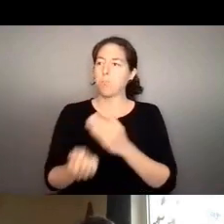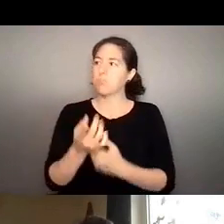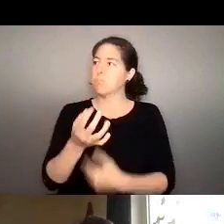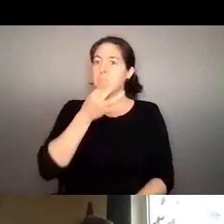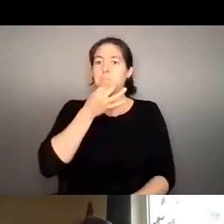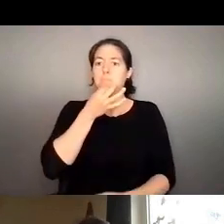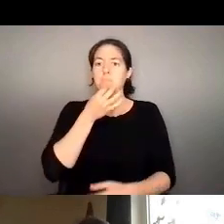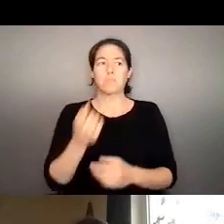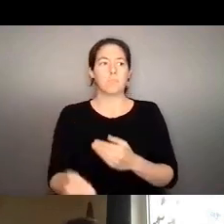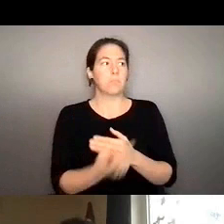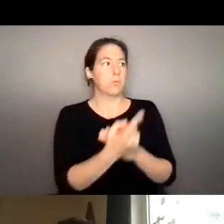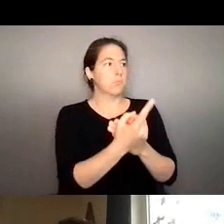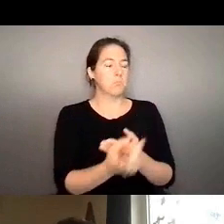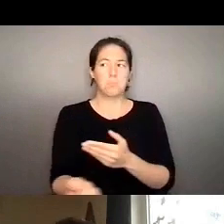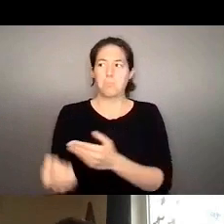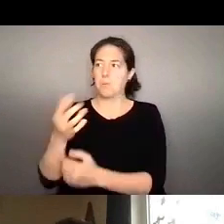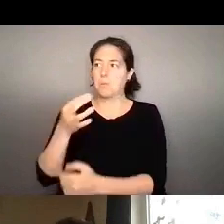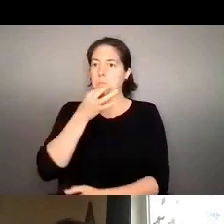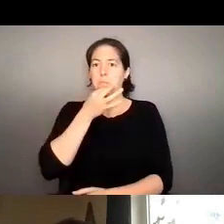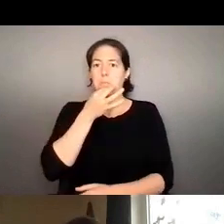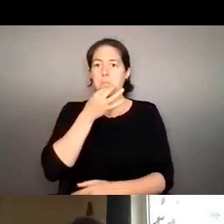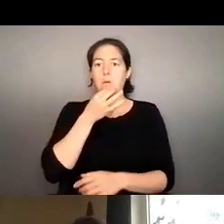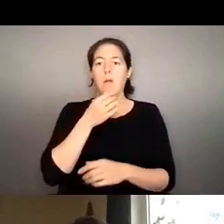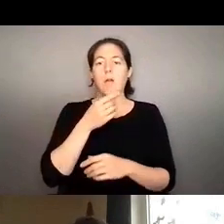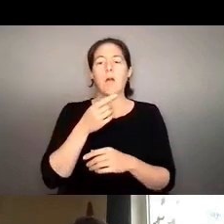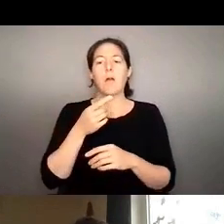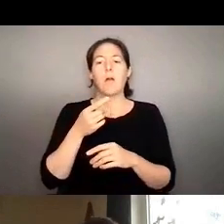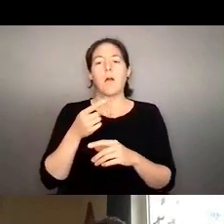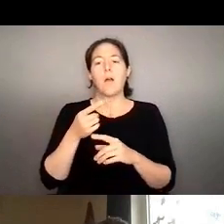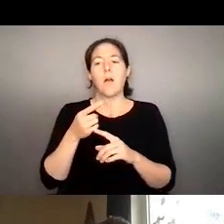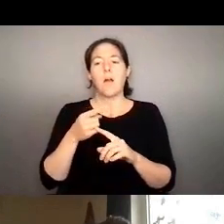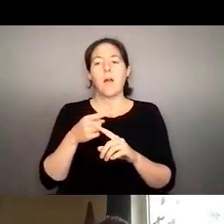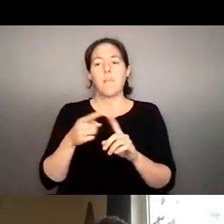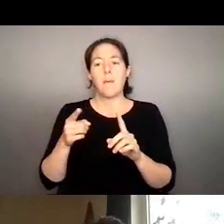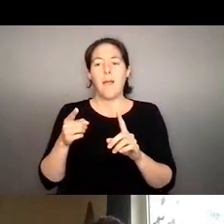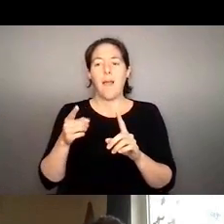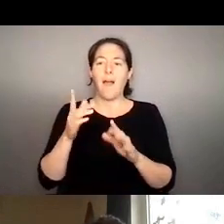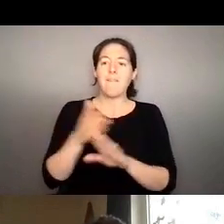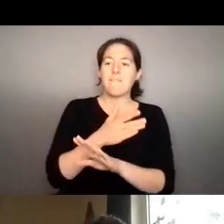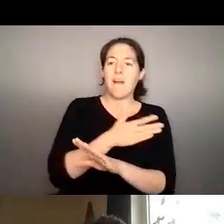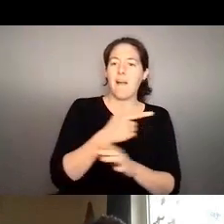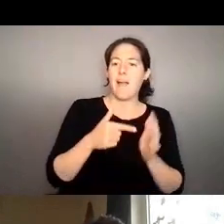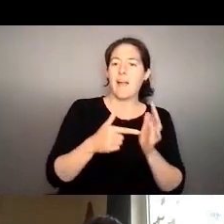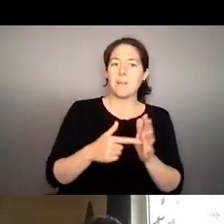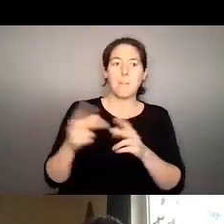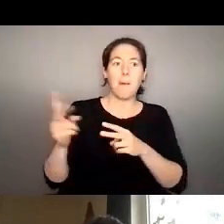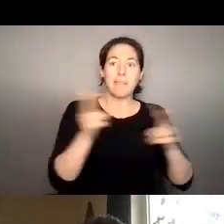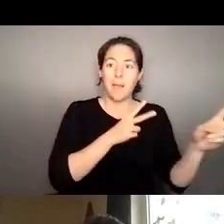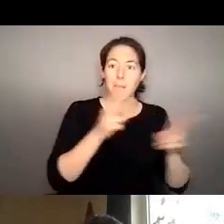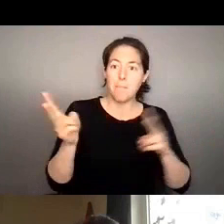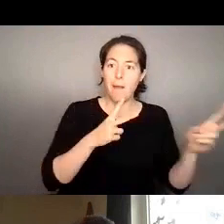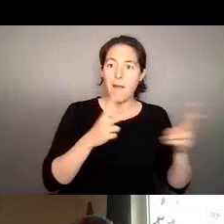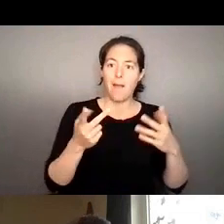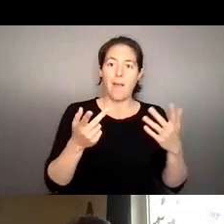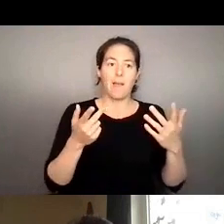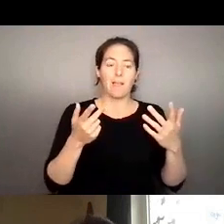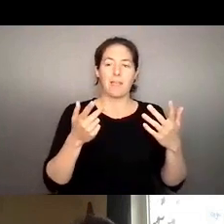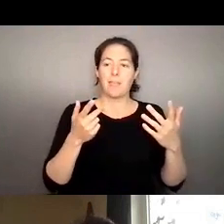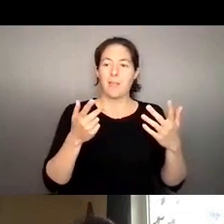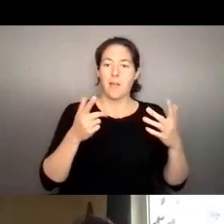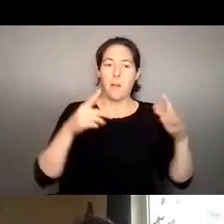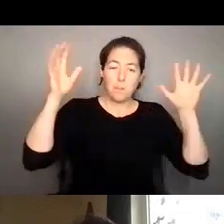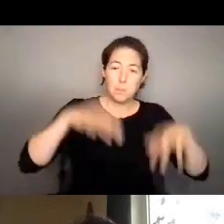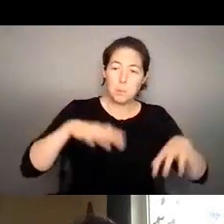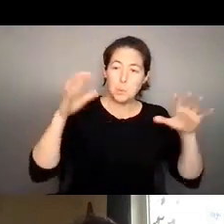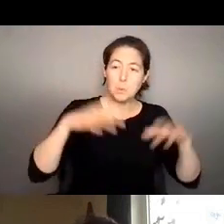des moments là, qu'on rattachait à des affects divins comme les tempêtes, les fortes pluies, le tonnerre, des